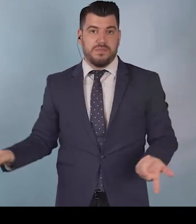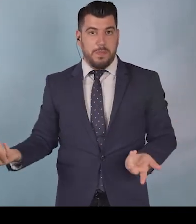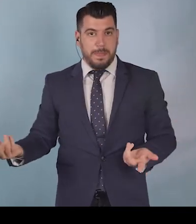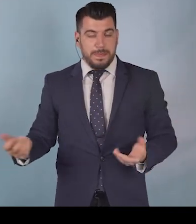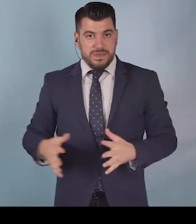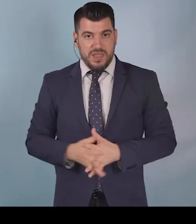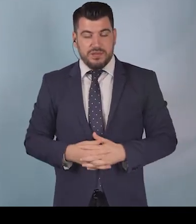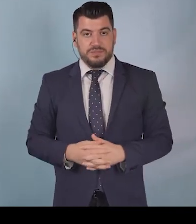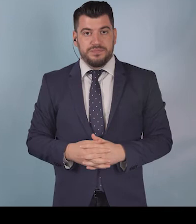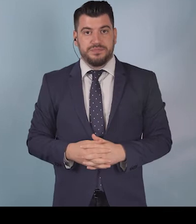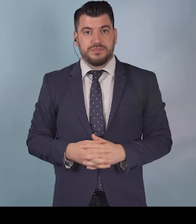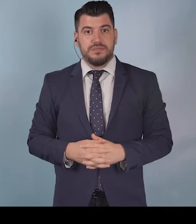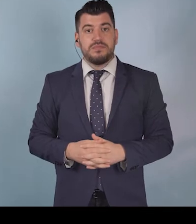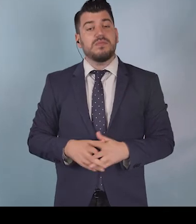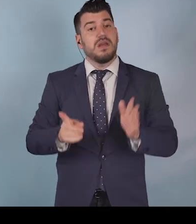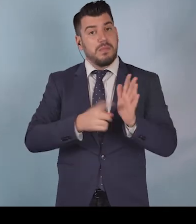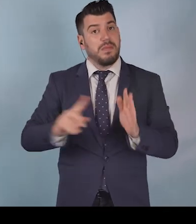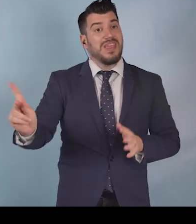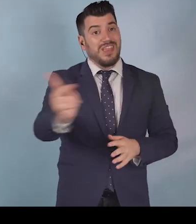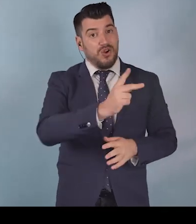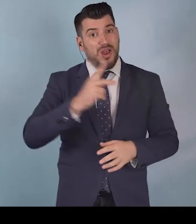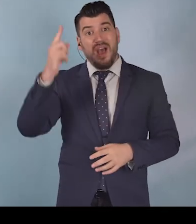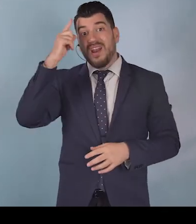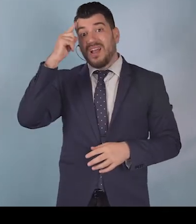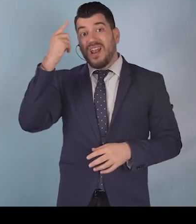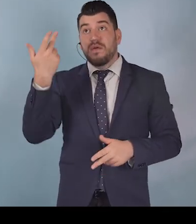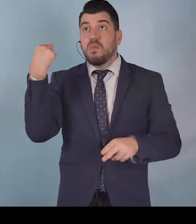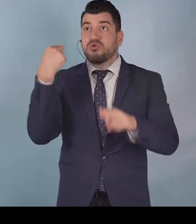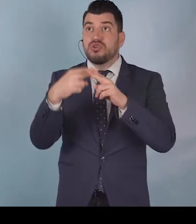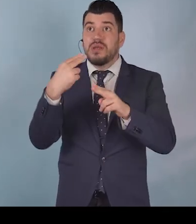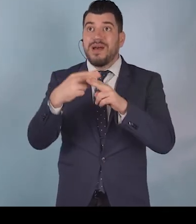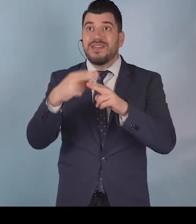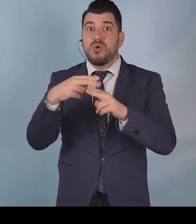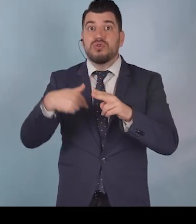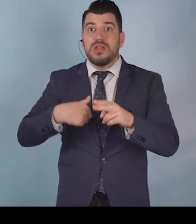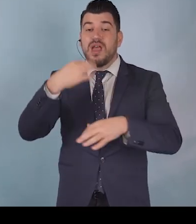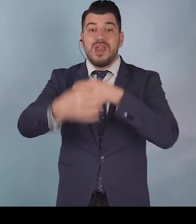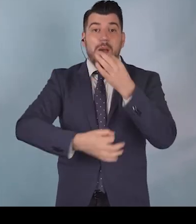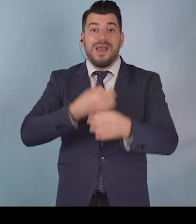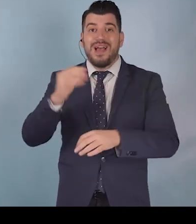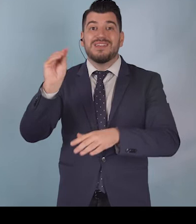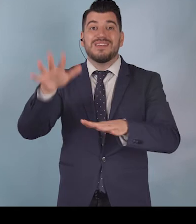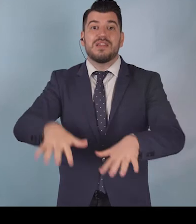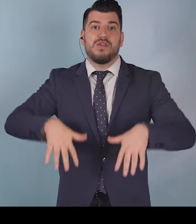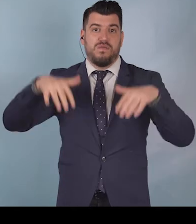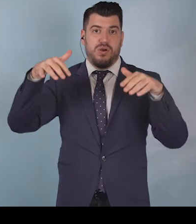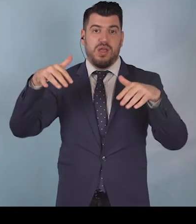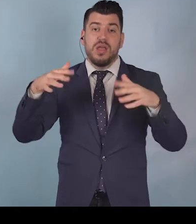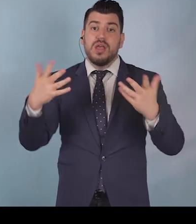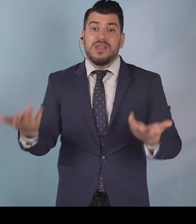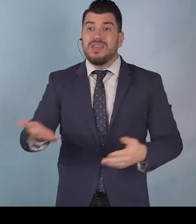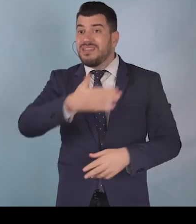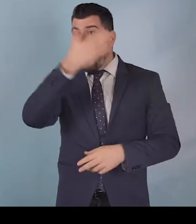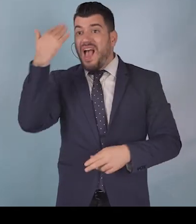τι ψηφίζει και πώς επιλέγει. Δηλαδή να αντιλαμβάνεται πόσο σημαντικό είναι να είναι σωστός ο δημόσιος λόγος και πόσο πρέπει